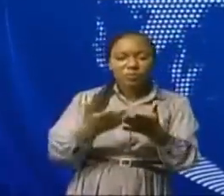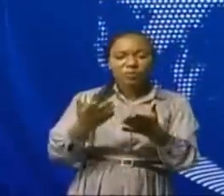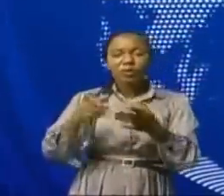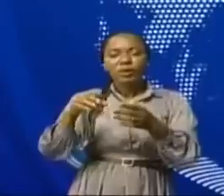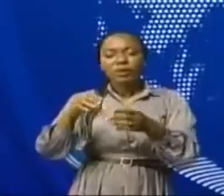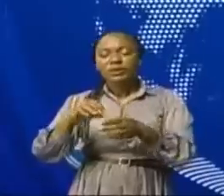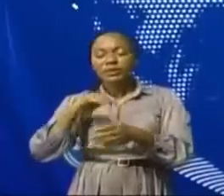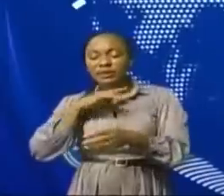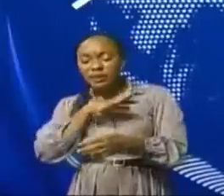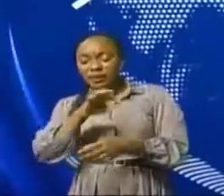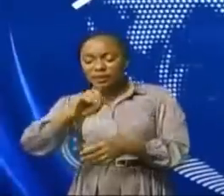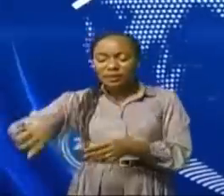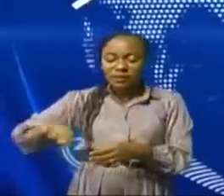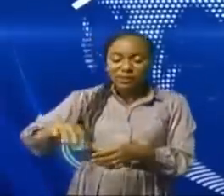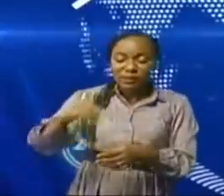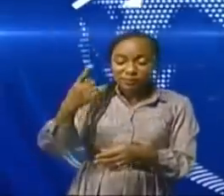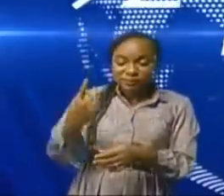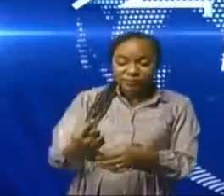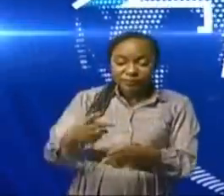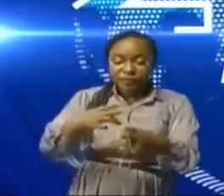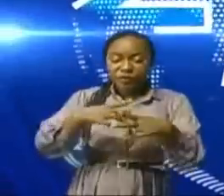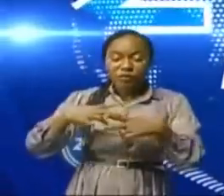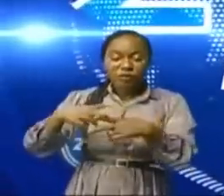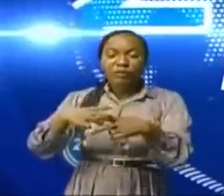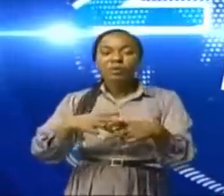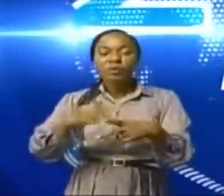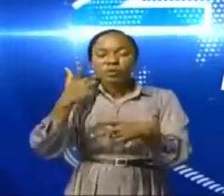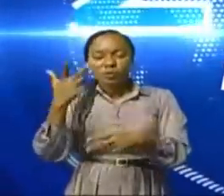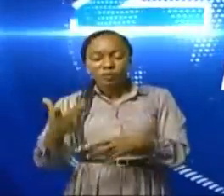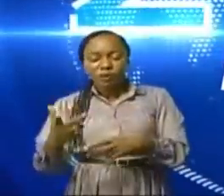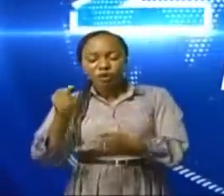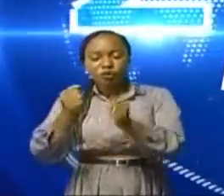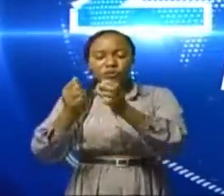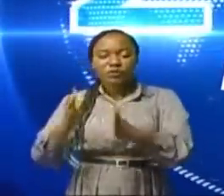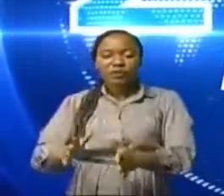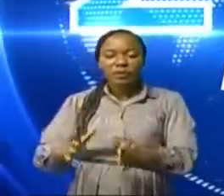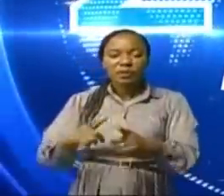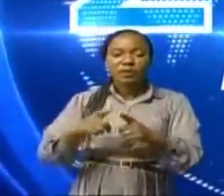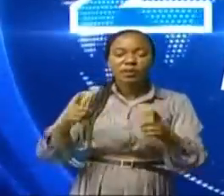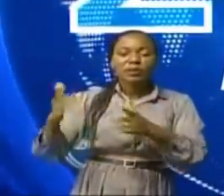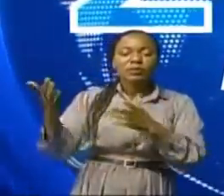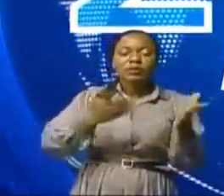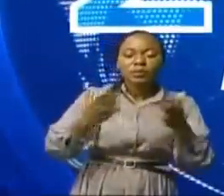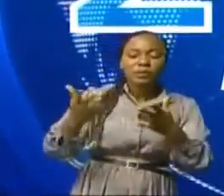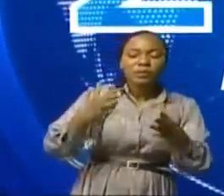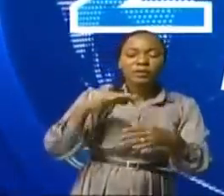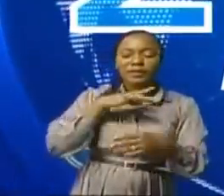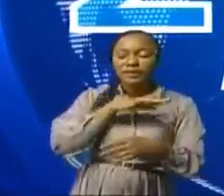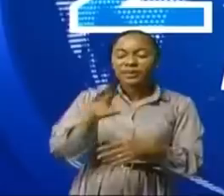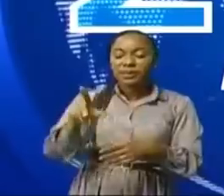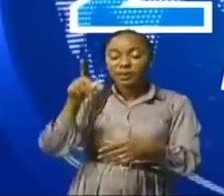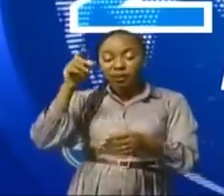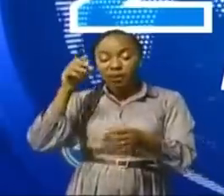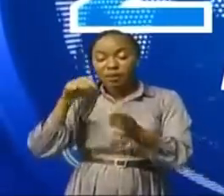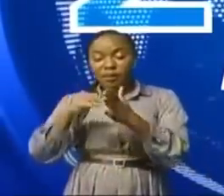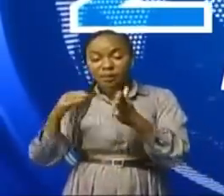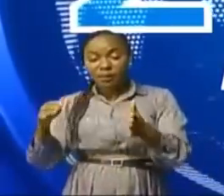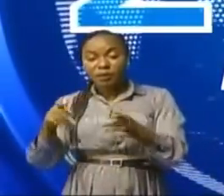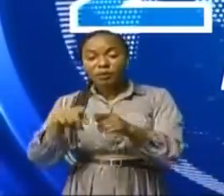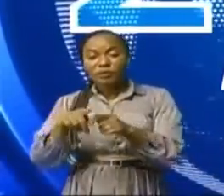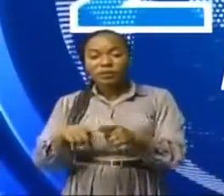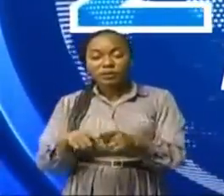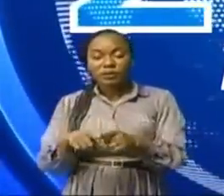déchets solides 1, contrôleur du terrain 3, chauffeur de camion de transport de déchets 94,